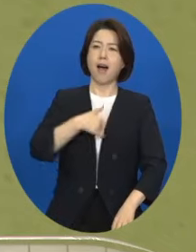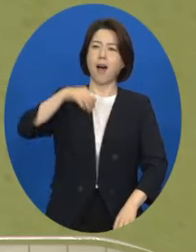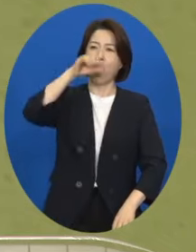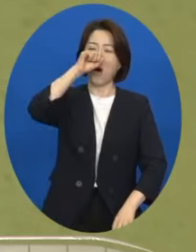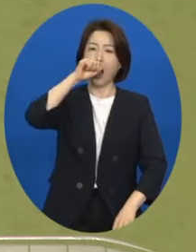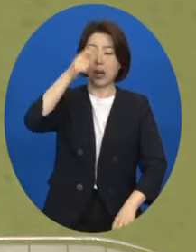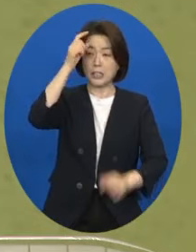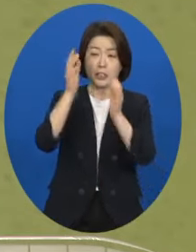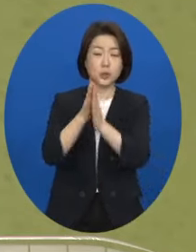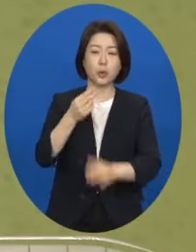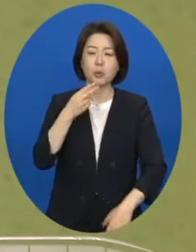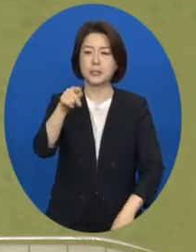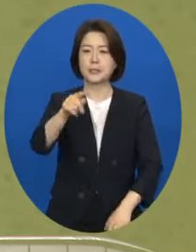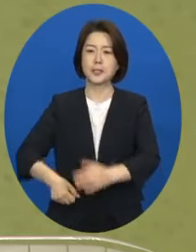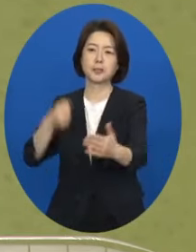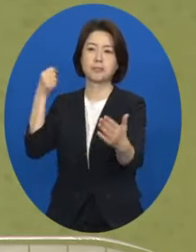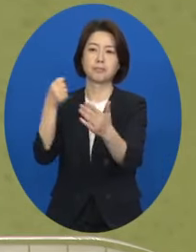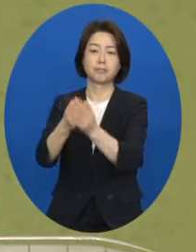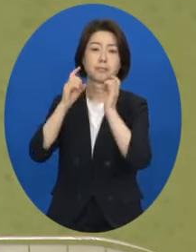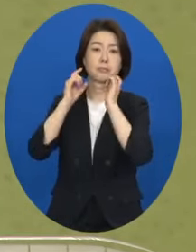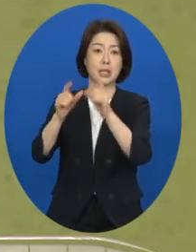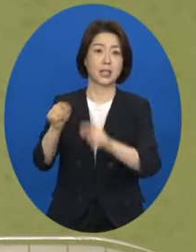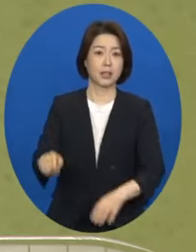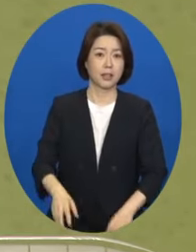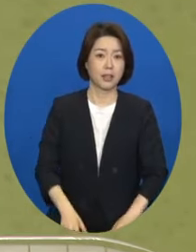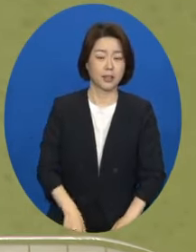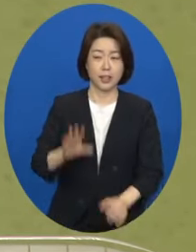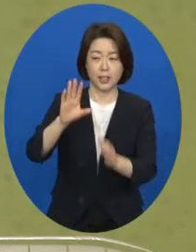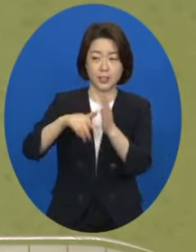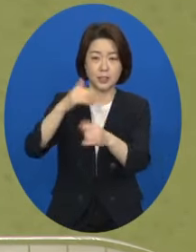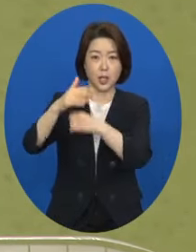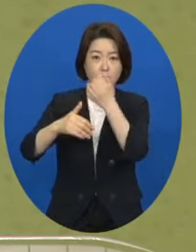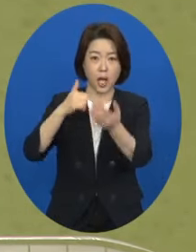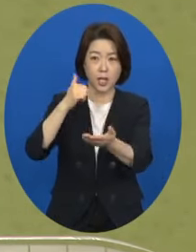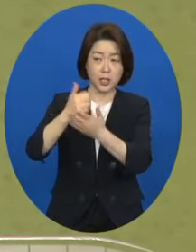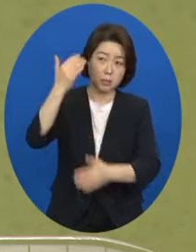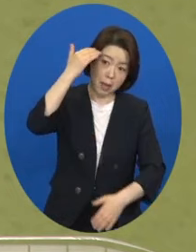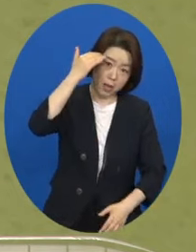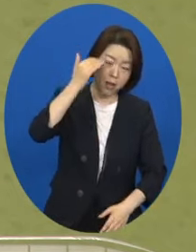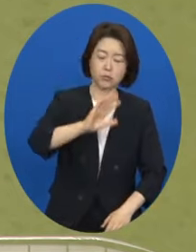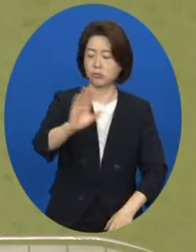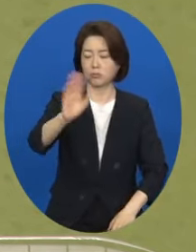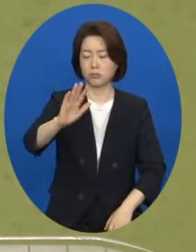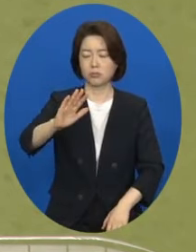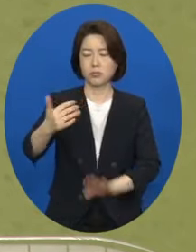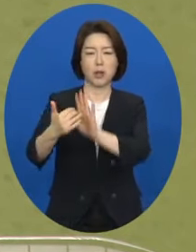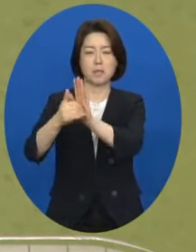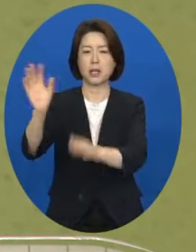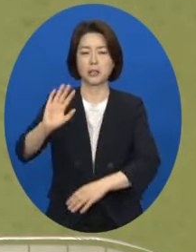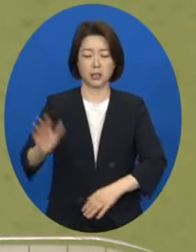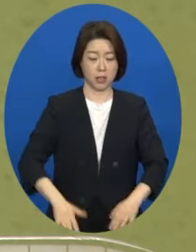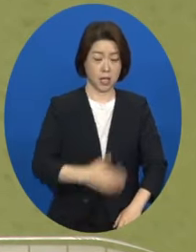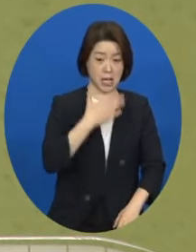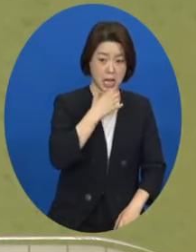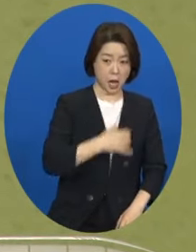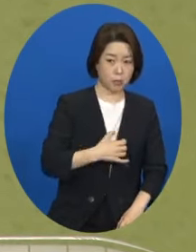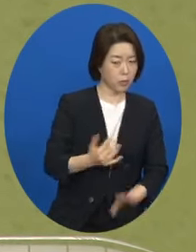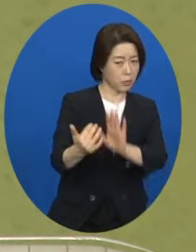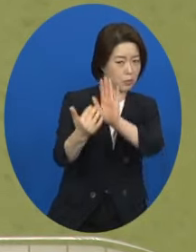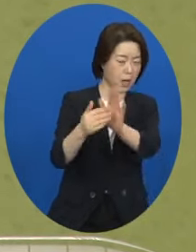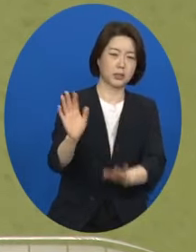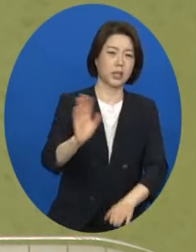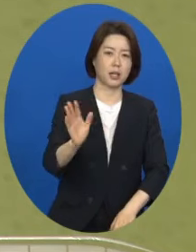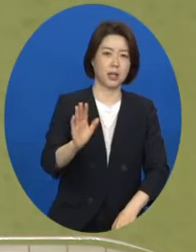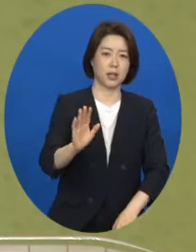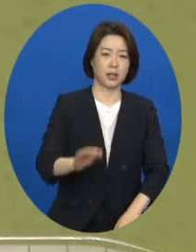그걸로 가겠다고 결정을 합니다. 그때 하나님 막으셨죠? 안 막습니다. 아브라함도 막지 않았어요. 그래서